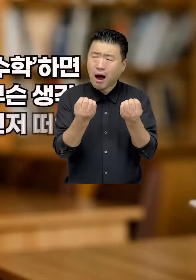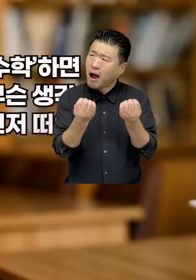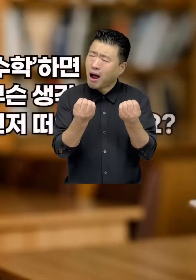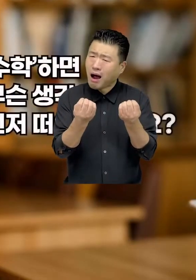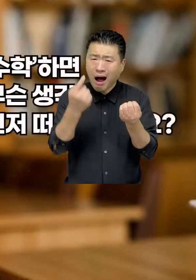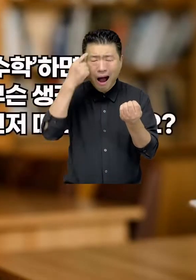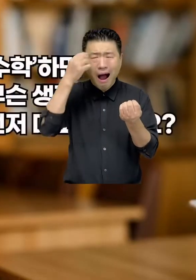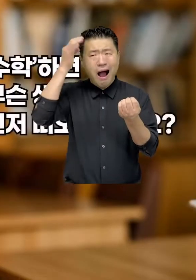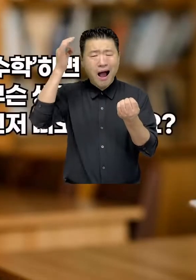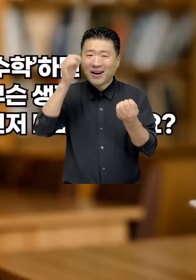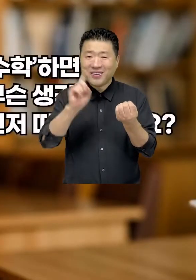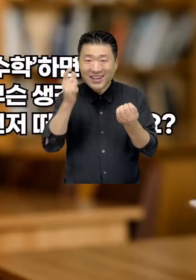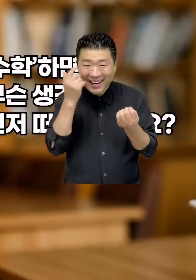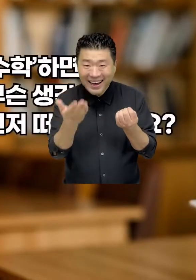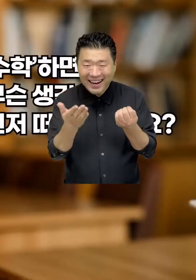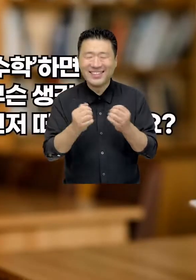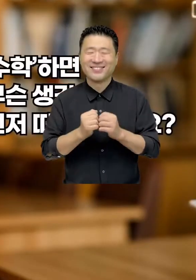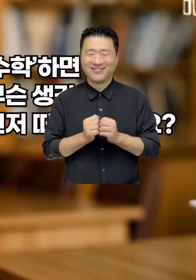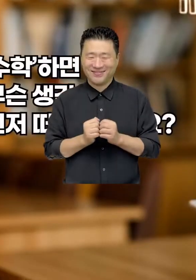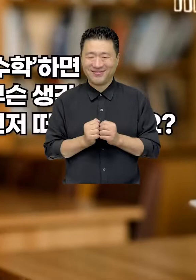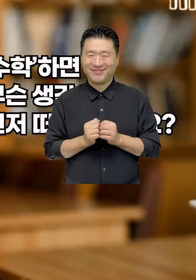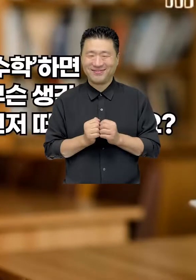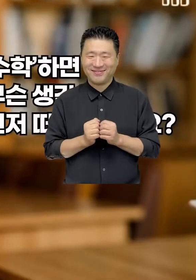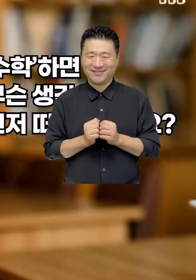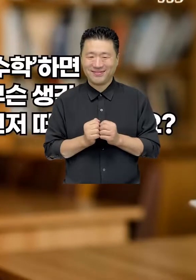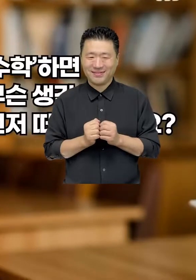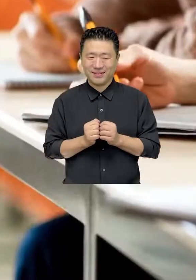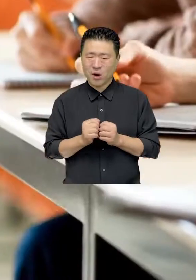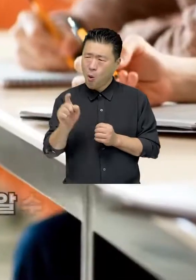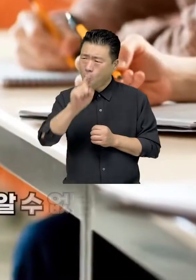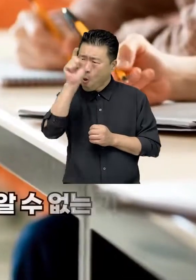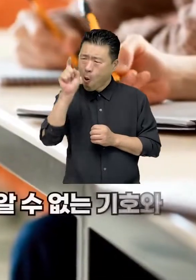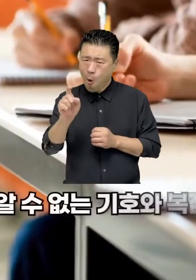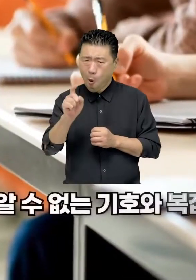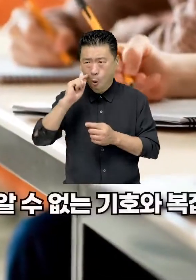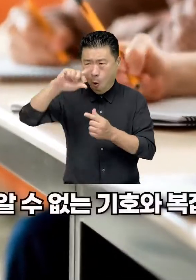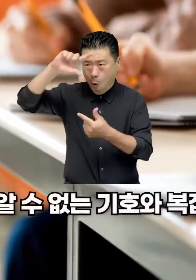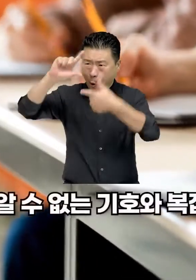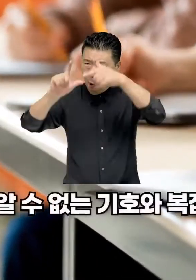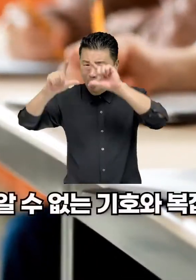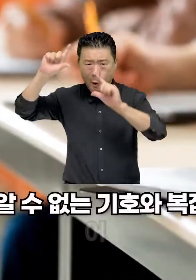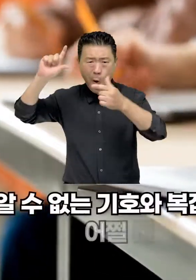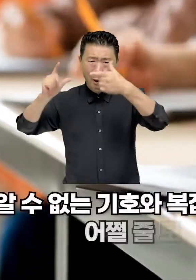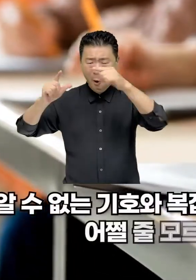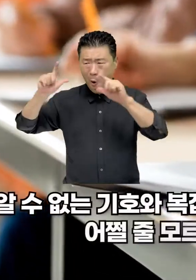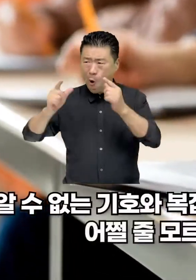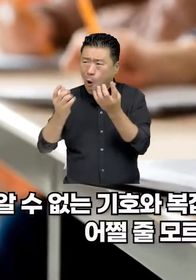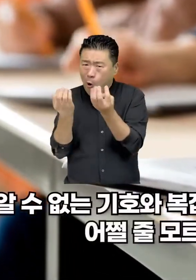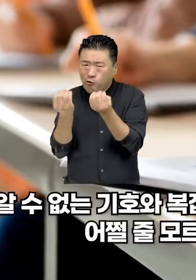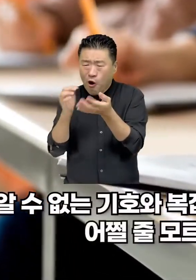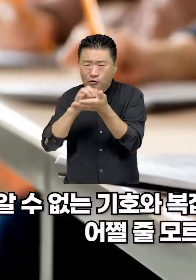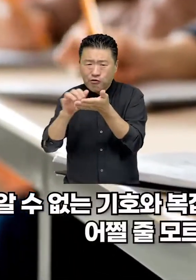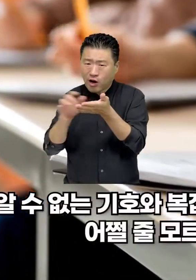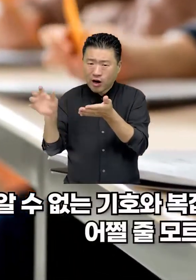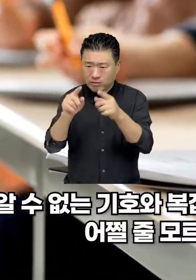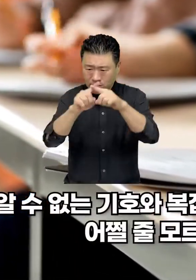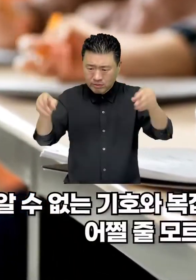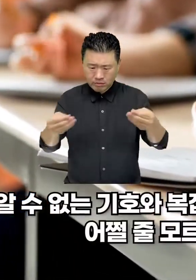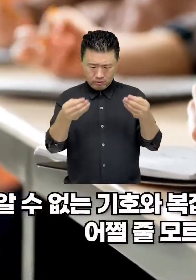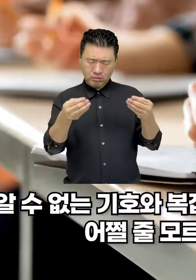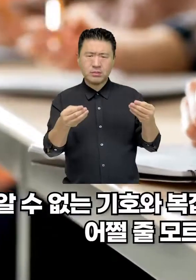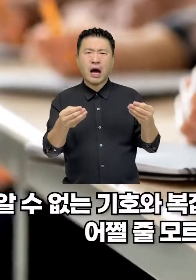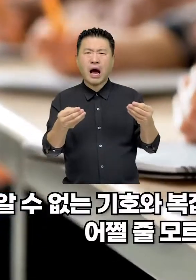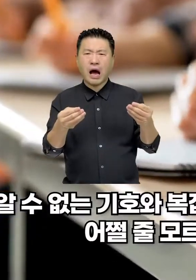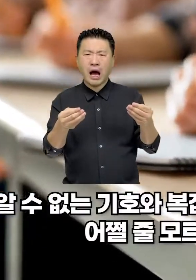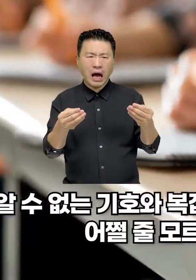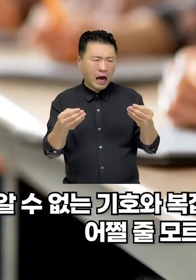수학하면 무슨 생각이 먼저 떠오르시나요? 알 수 없는 기호와 복잡한 숫자로 채워진 시험지를 앞에